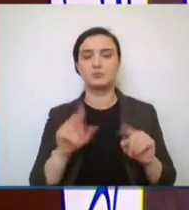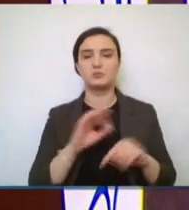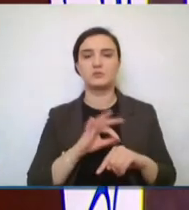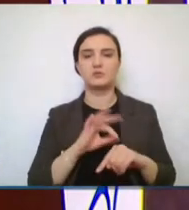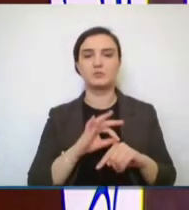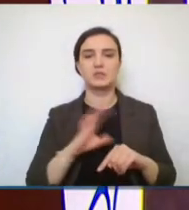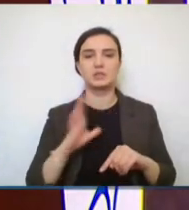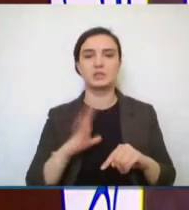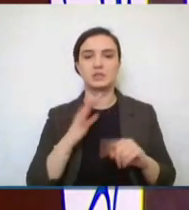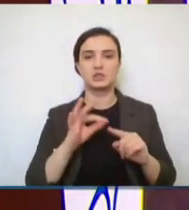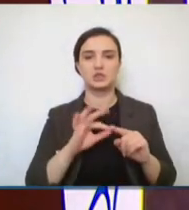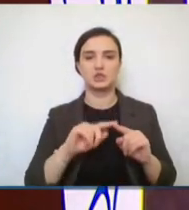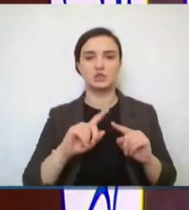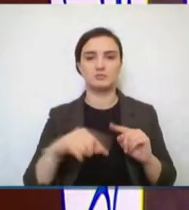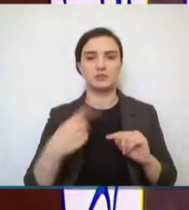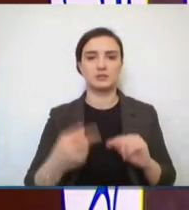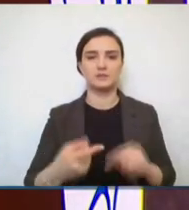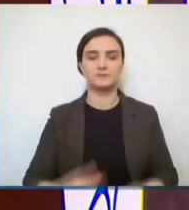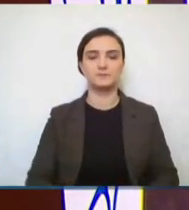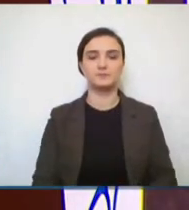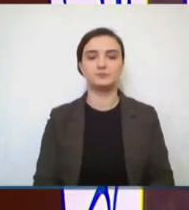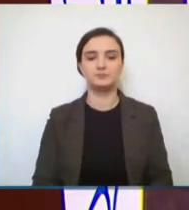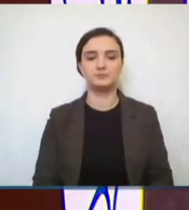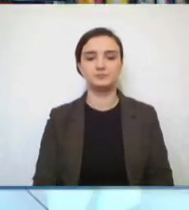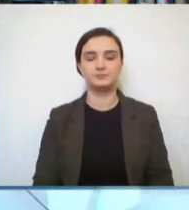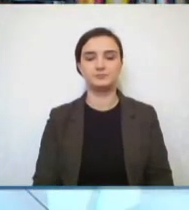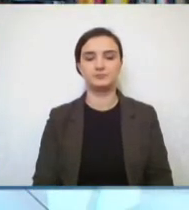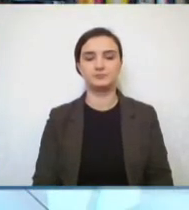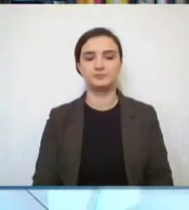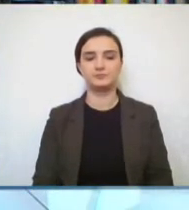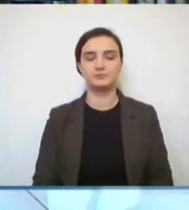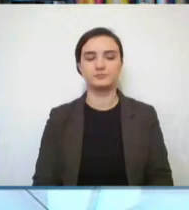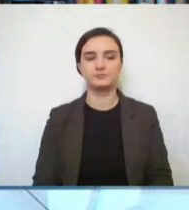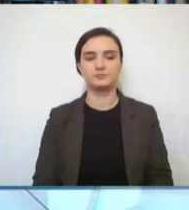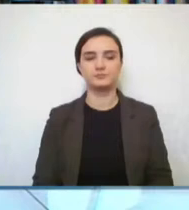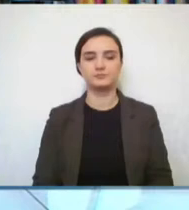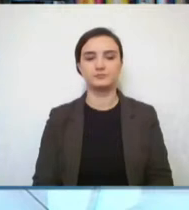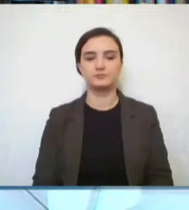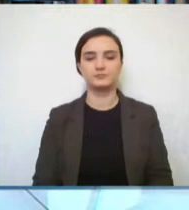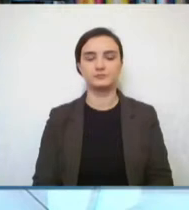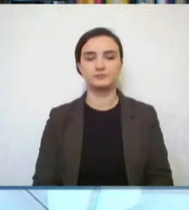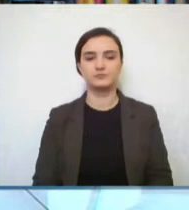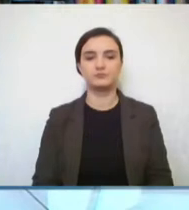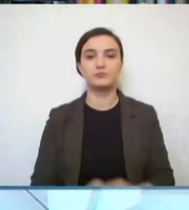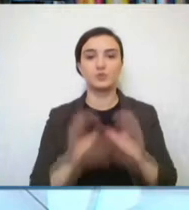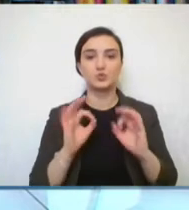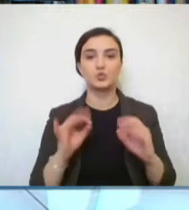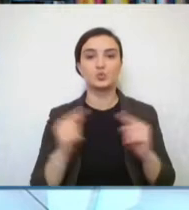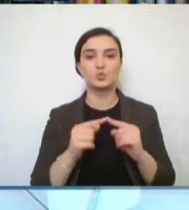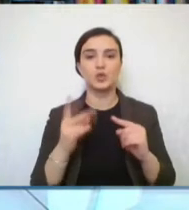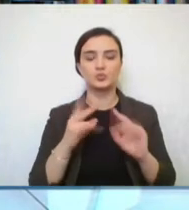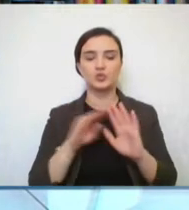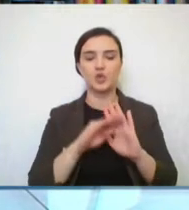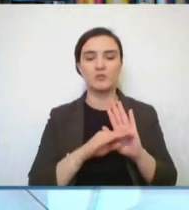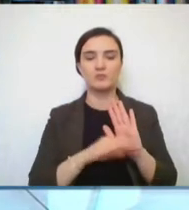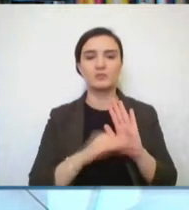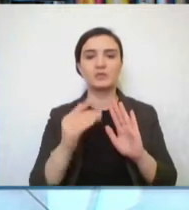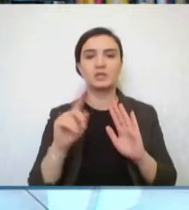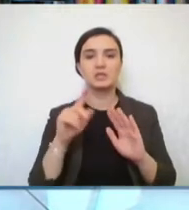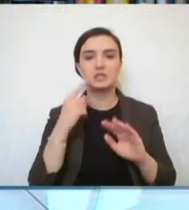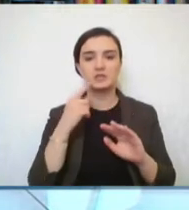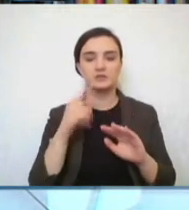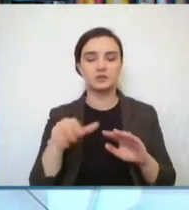შემდეგ. მოდით ჩვენ უნდა ზუსტად ჩამოვყალიბდეთ აი თქვენ რაც ბძანეთ